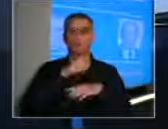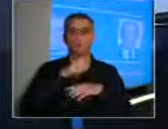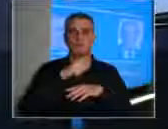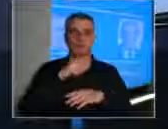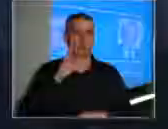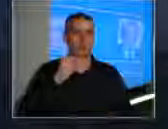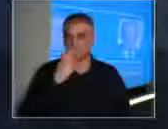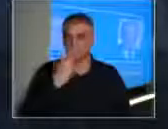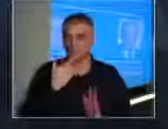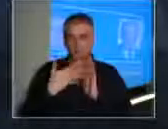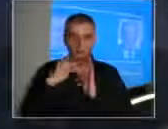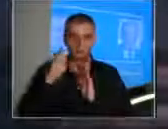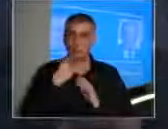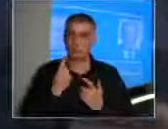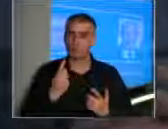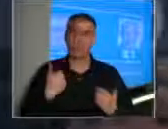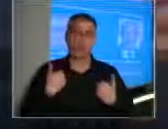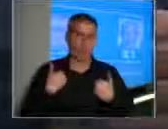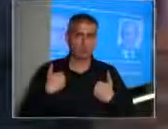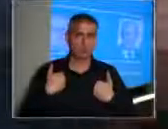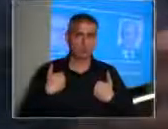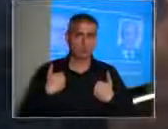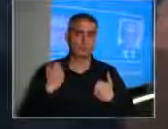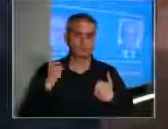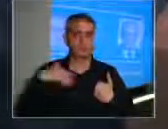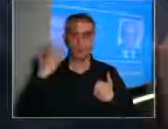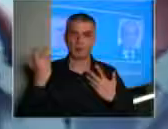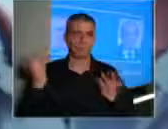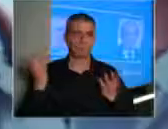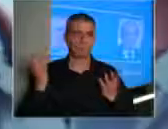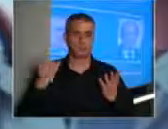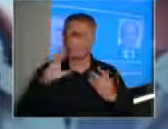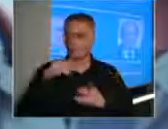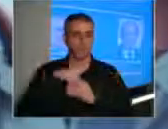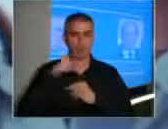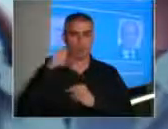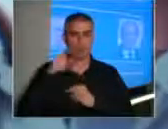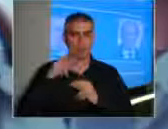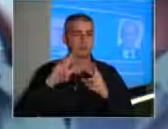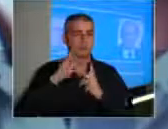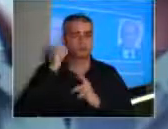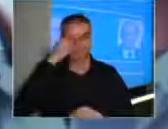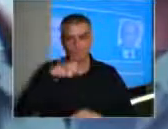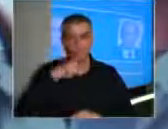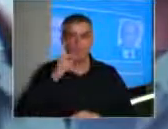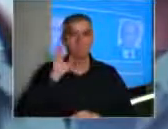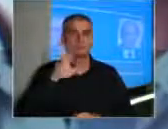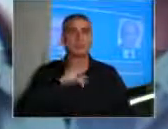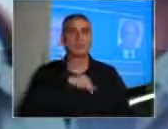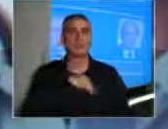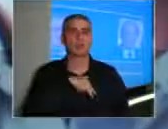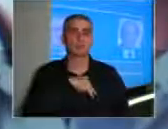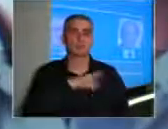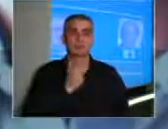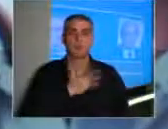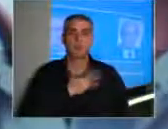אני אומר לך גם מה הוא רואה בסקרים שלו. הוא אומר, אני אח שהוא יכול להיות גם אם הרוב לא יצביעו לו. עכשיו, הציבור צריך להבין שיש פה לקחת אחריות.